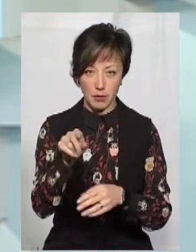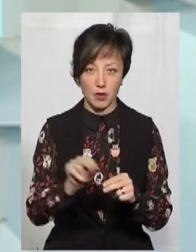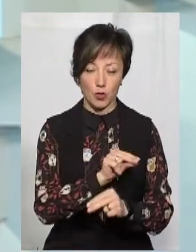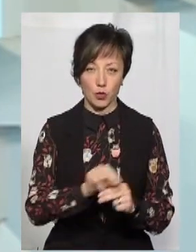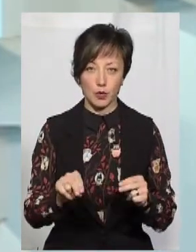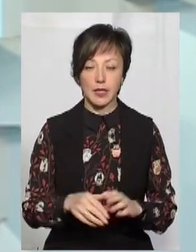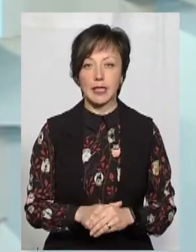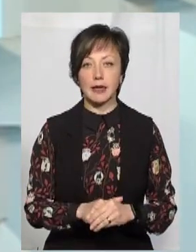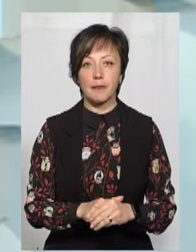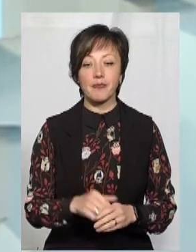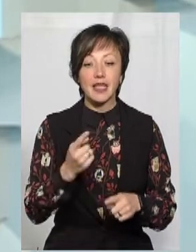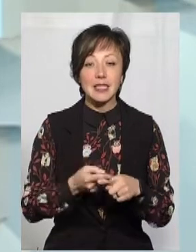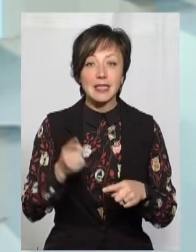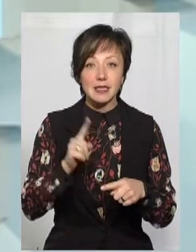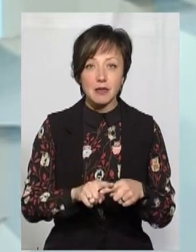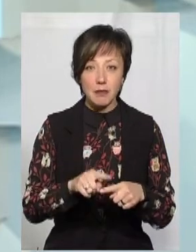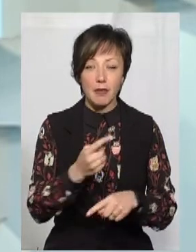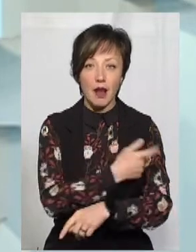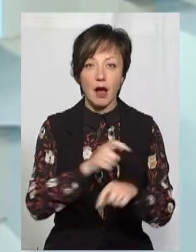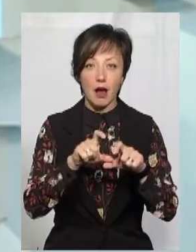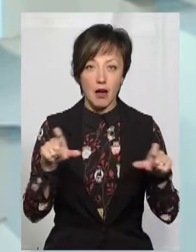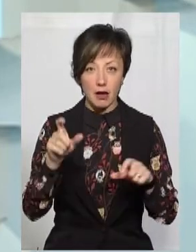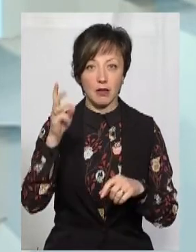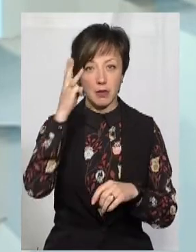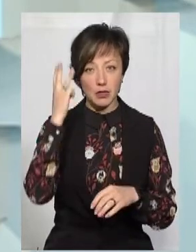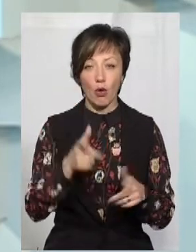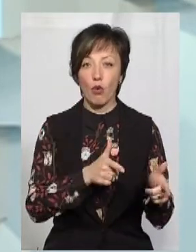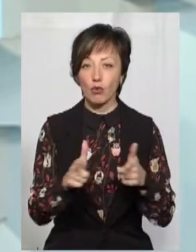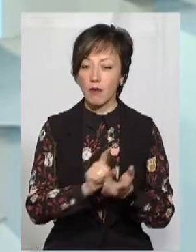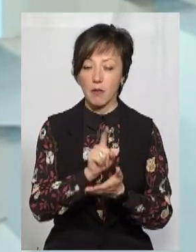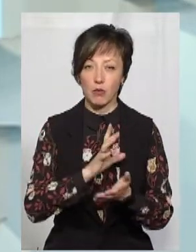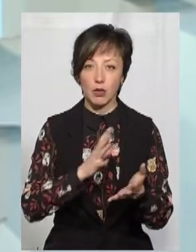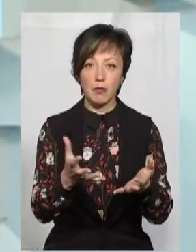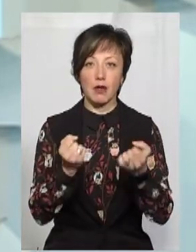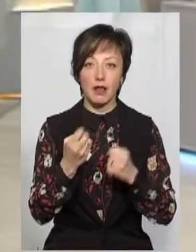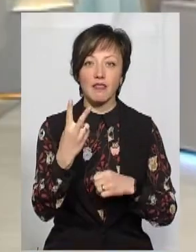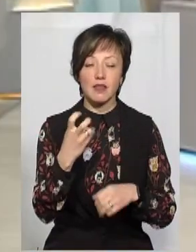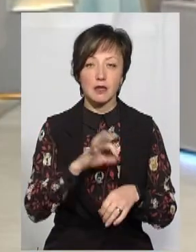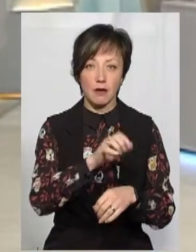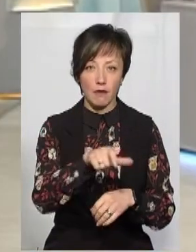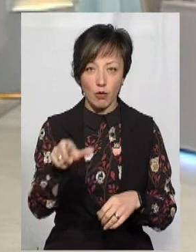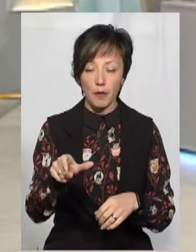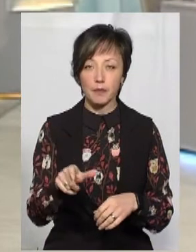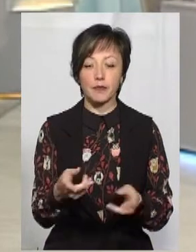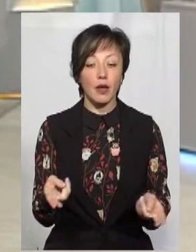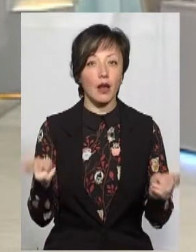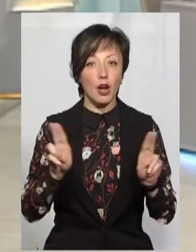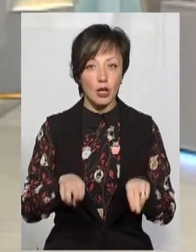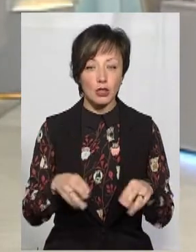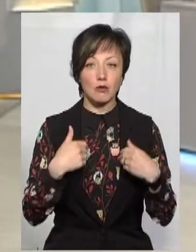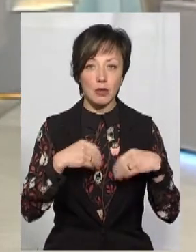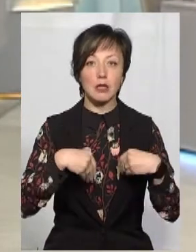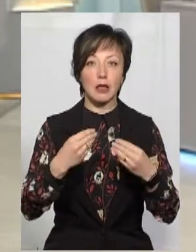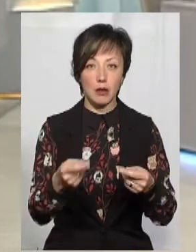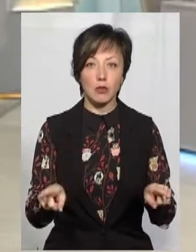стаціонарному лікуванні. Саме ця лікарня має бути готова прийняти 200 хворих без проблем, надати їм допомогу. Щодо решти лікарень, то ми